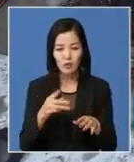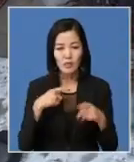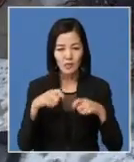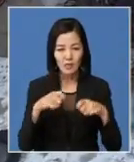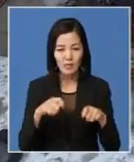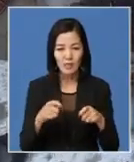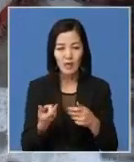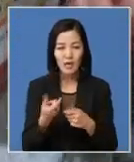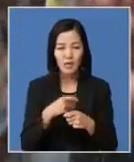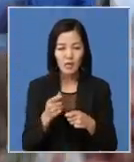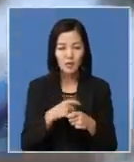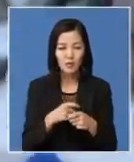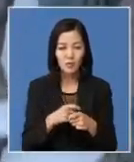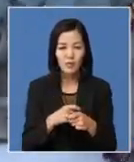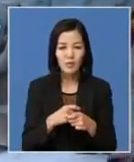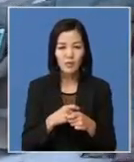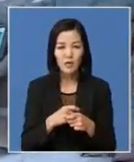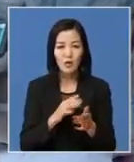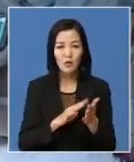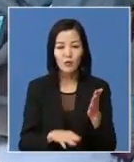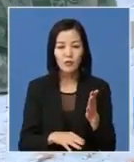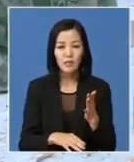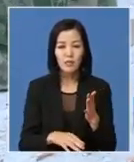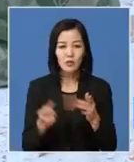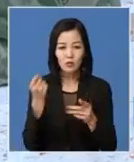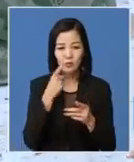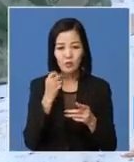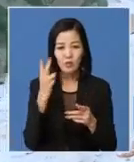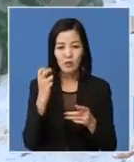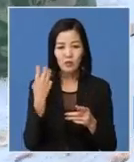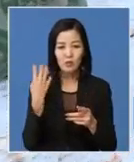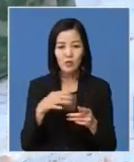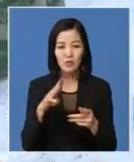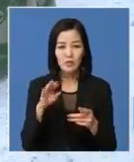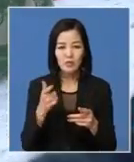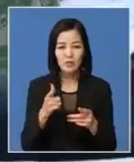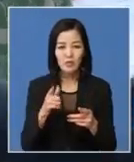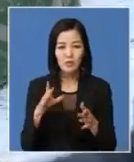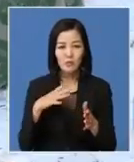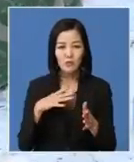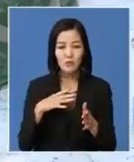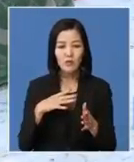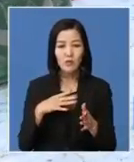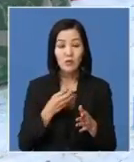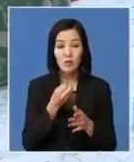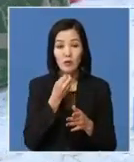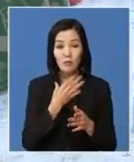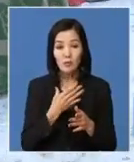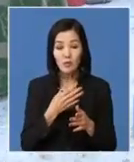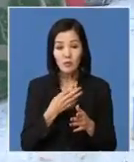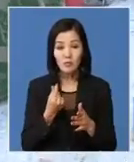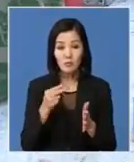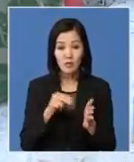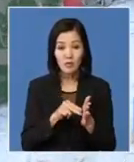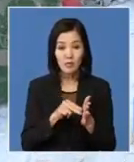Ал картоп 90, жұмыртқа 240 теңгеден сатылды. Бұл баға совсем низкий, молодец. Біздің жағдайымызға барып